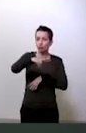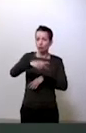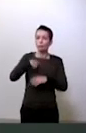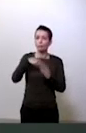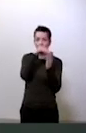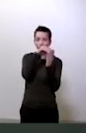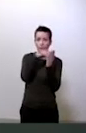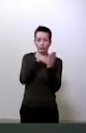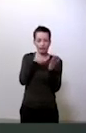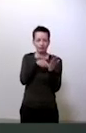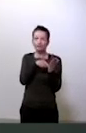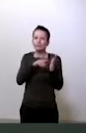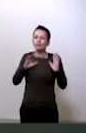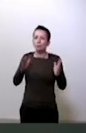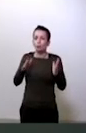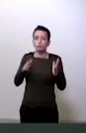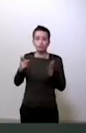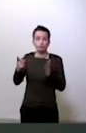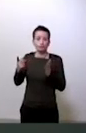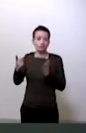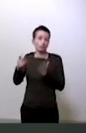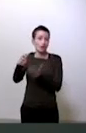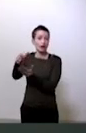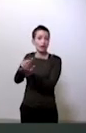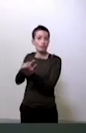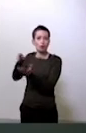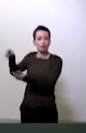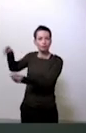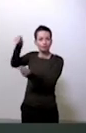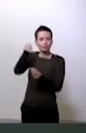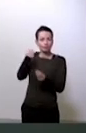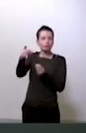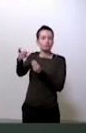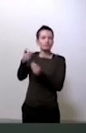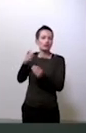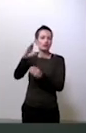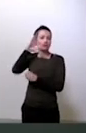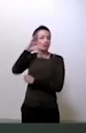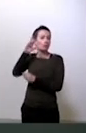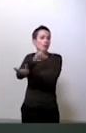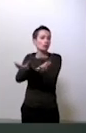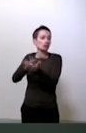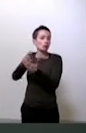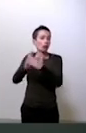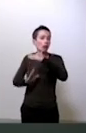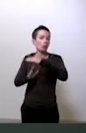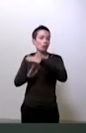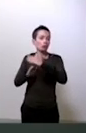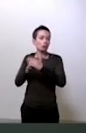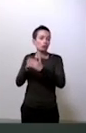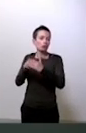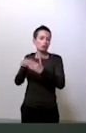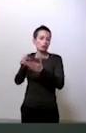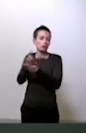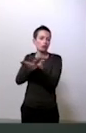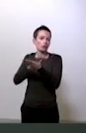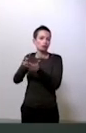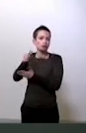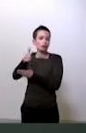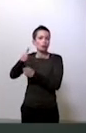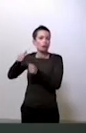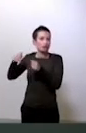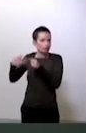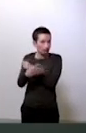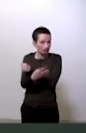appuyons sur un rapport qui est celui de la Chambre régionale des comptes Nouvelle-Aquitaine de juillet 2020 et qui portait